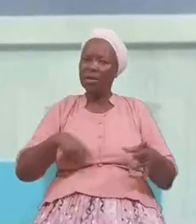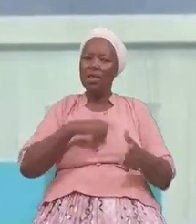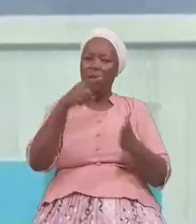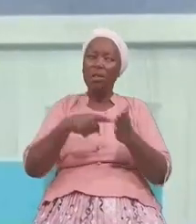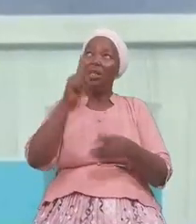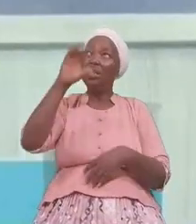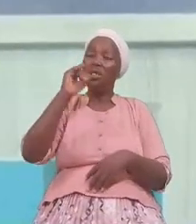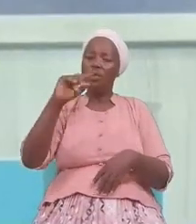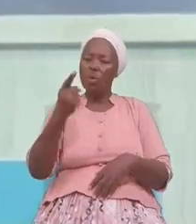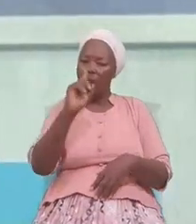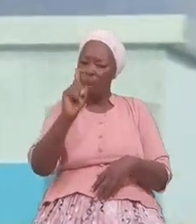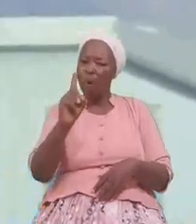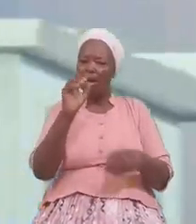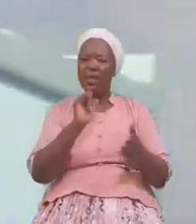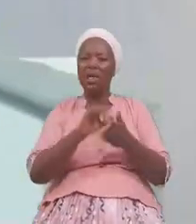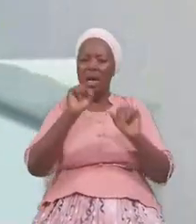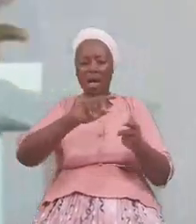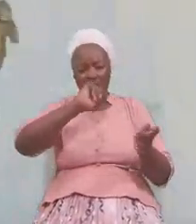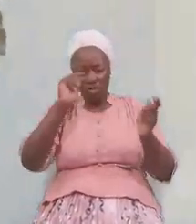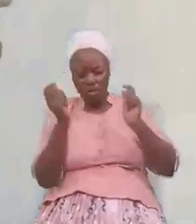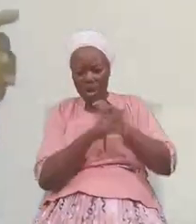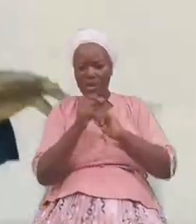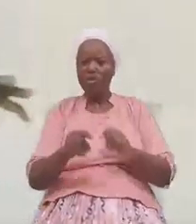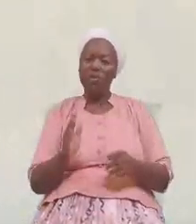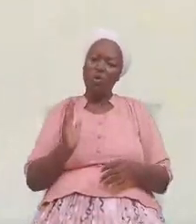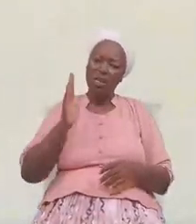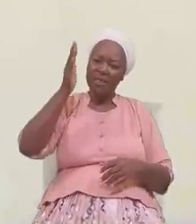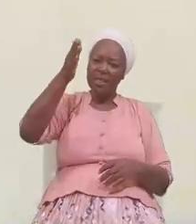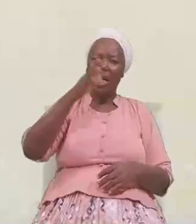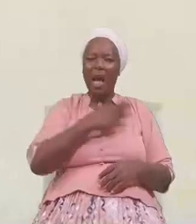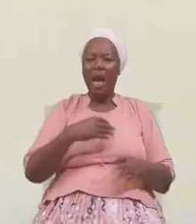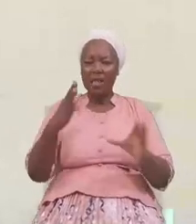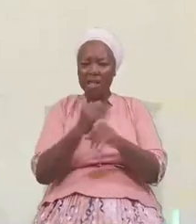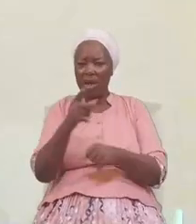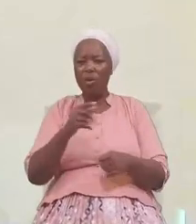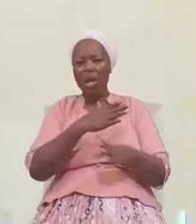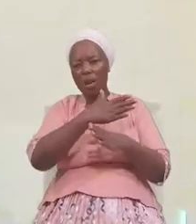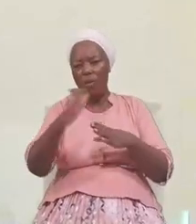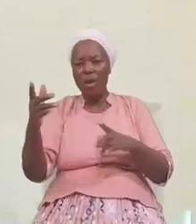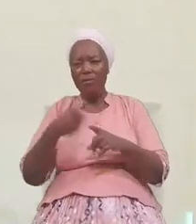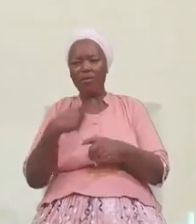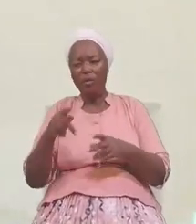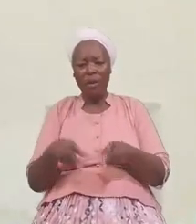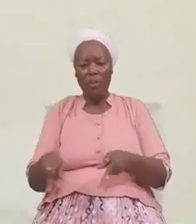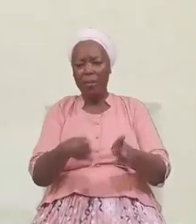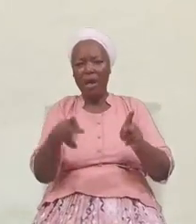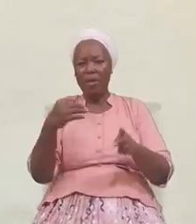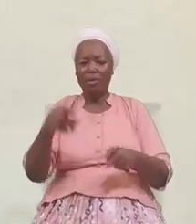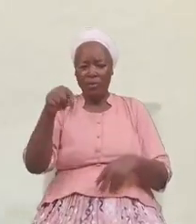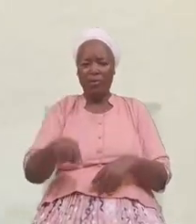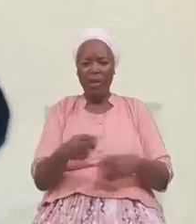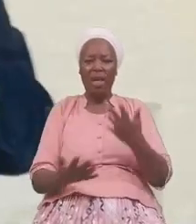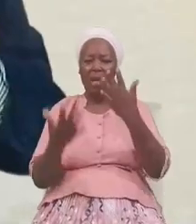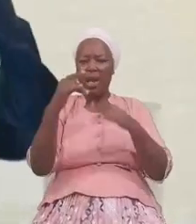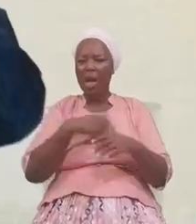peut changer ta destinée et t'éloigner du chemin de l'enfer et